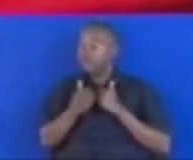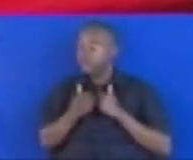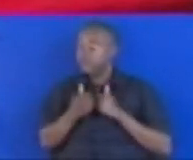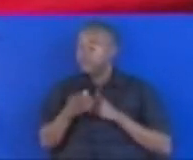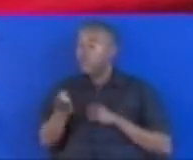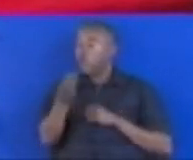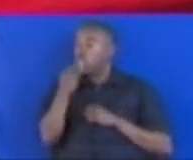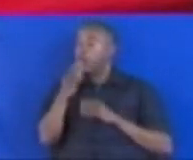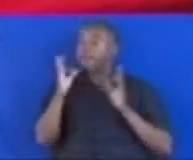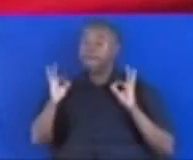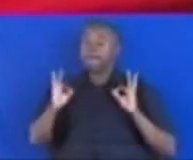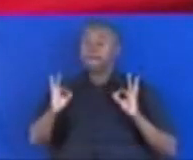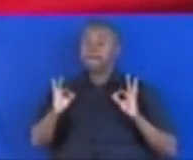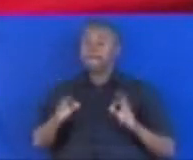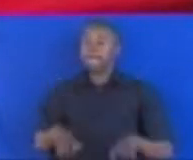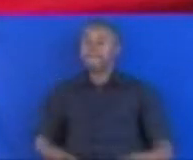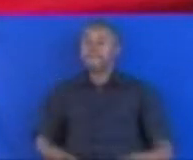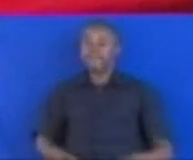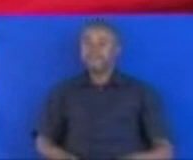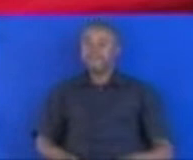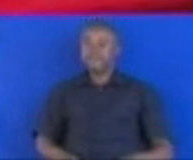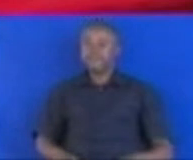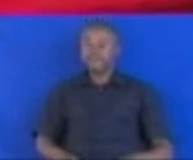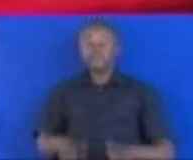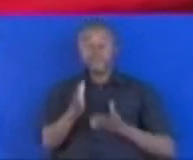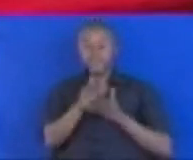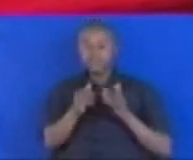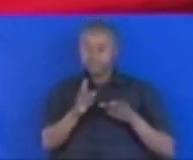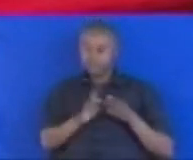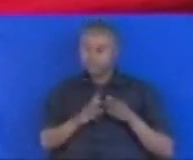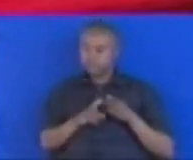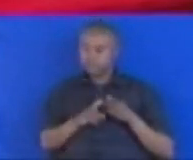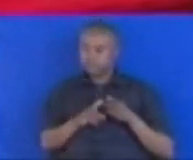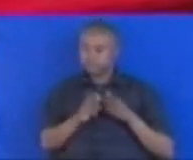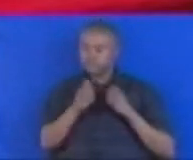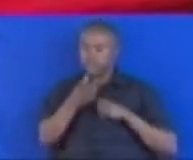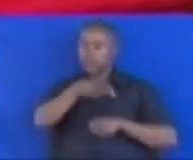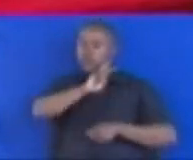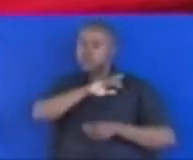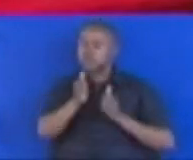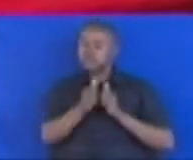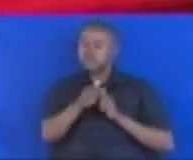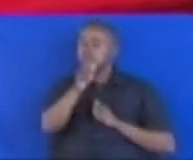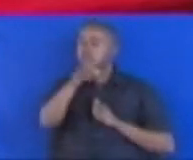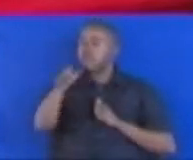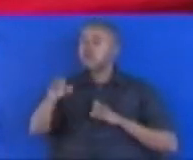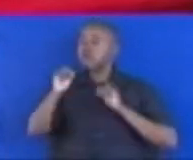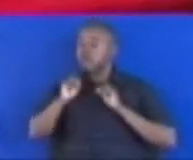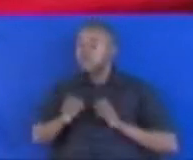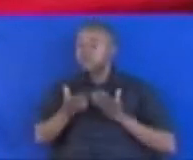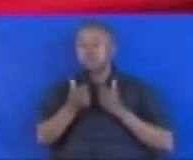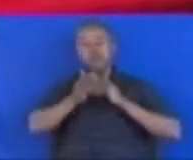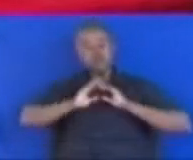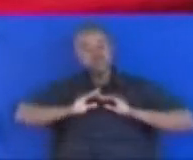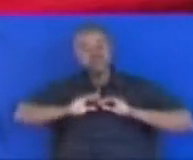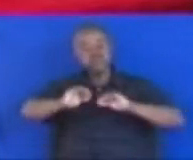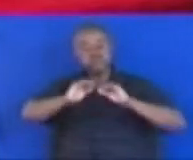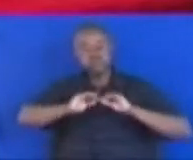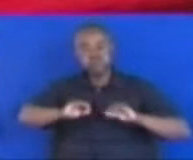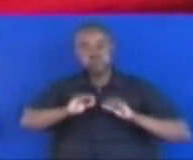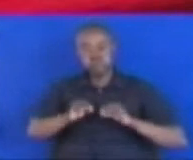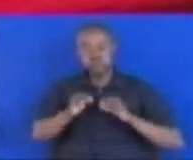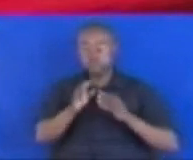lishe bora. Sehemu ya pili, rasilimali ya watu ijengewe uwezo wa